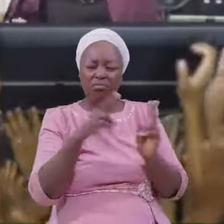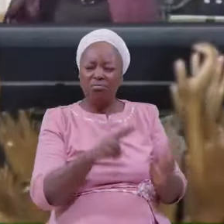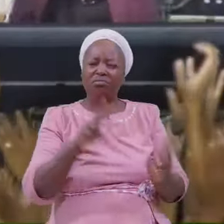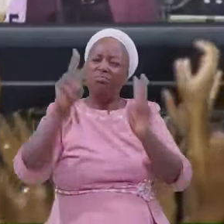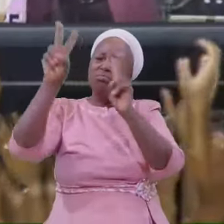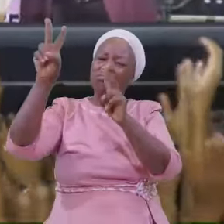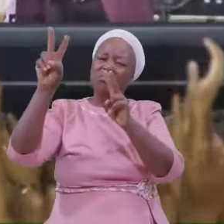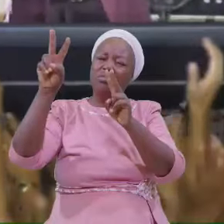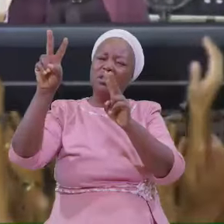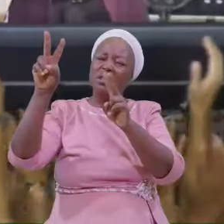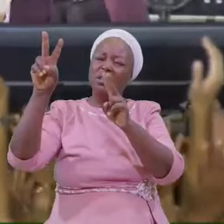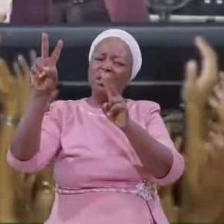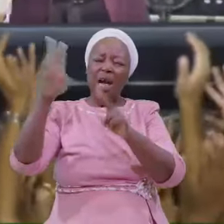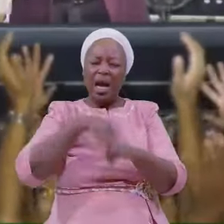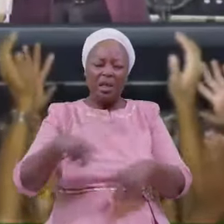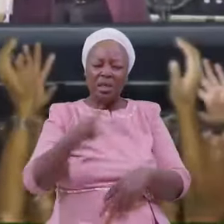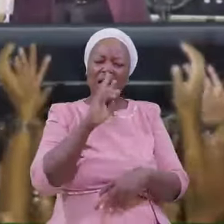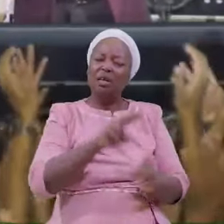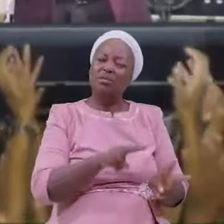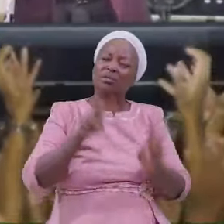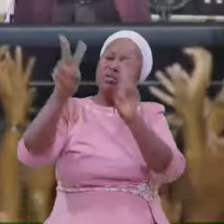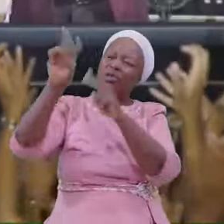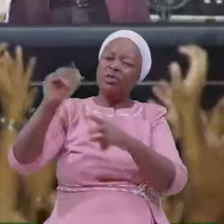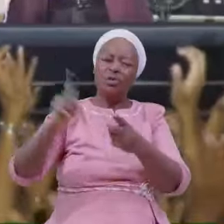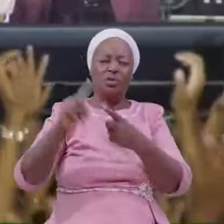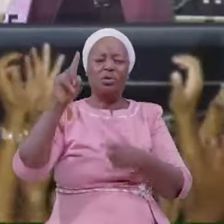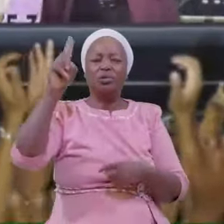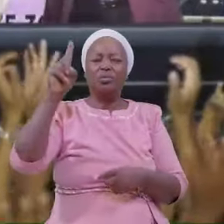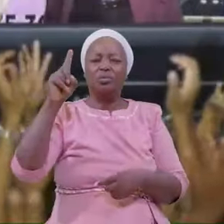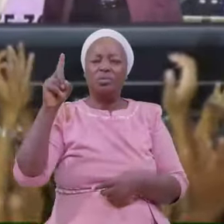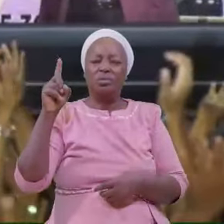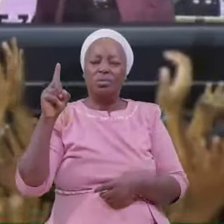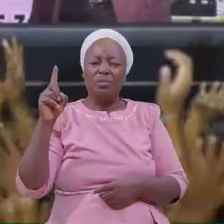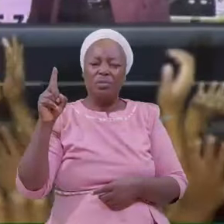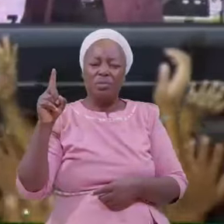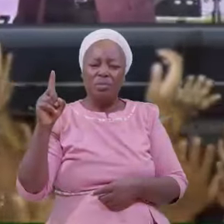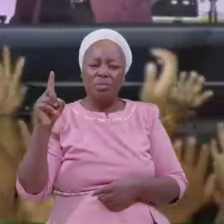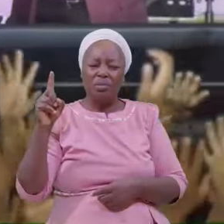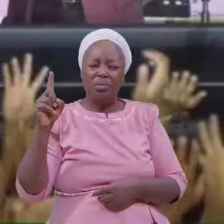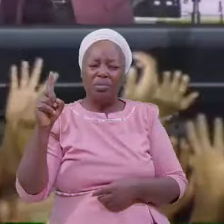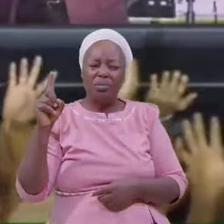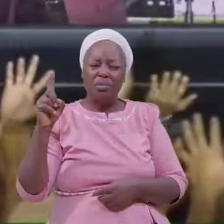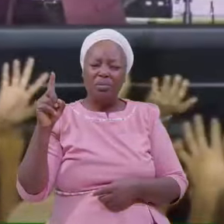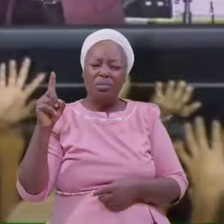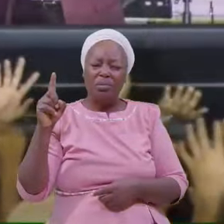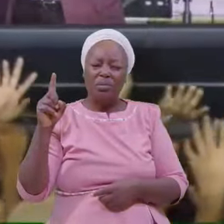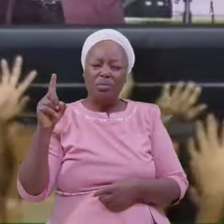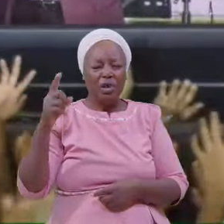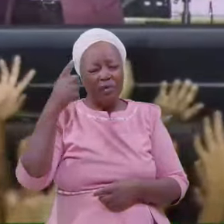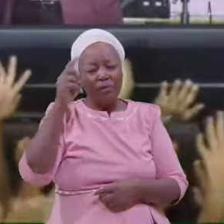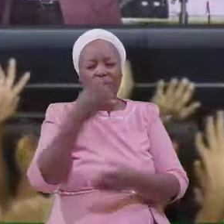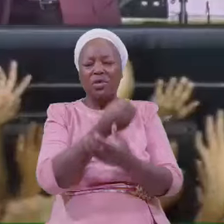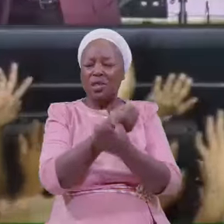they're looking unto you. Nakatingala, Panginoon, sa iyo ang iyong mga anak. For salvation.